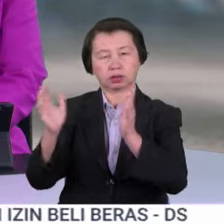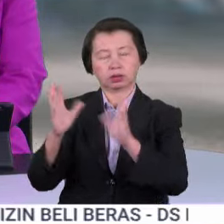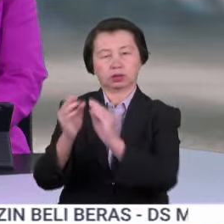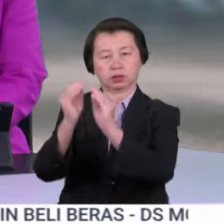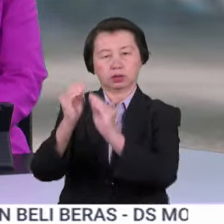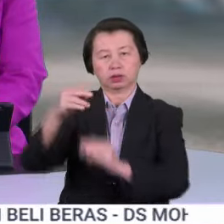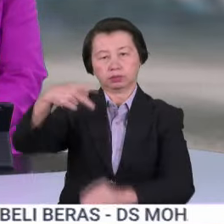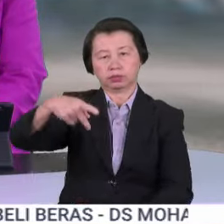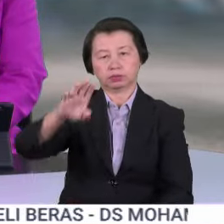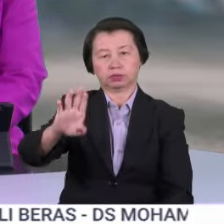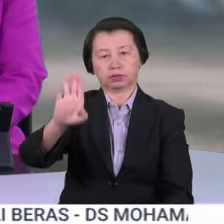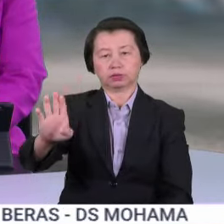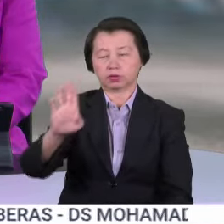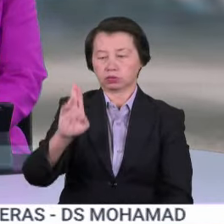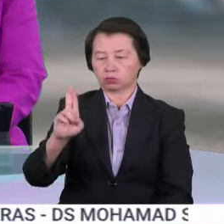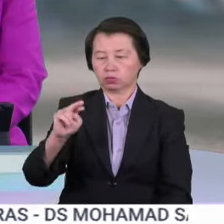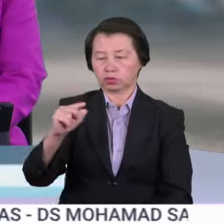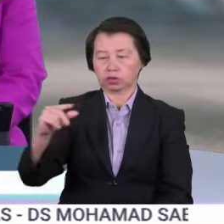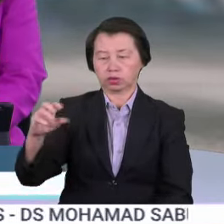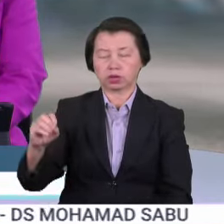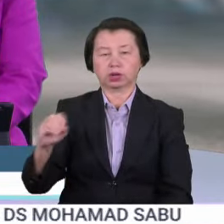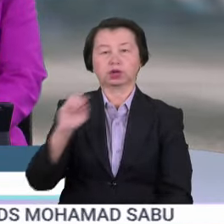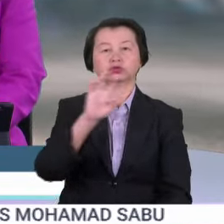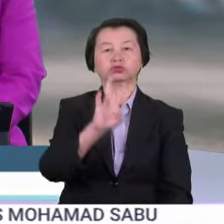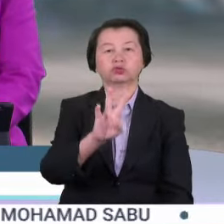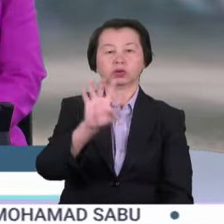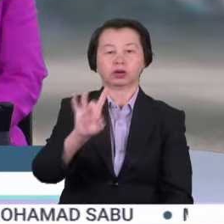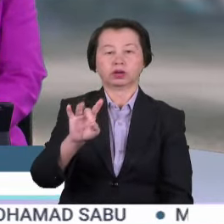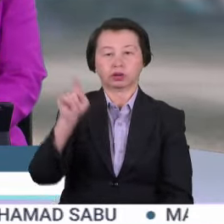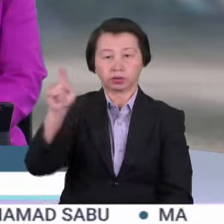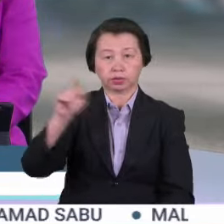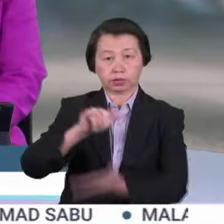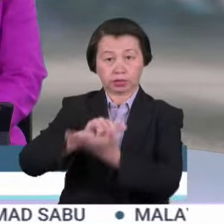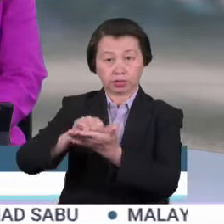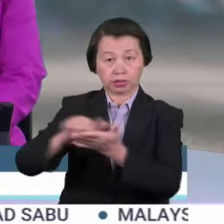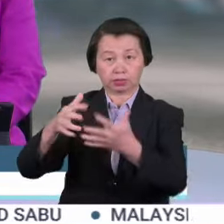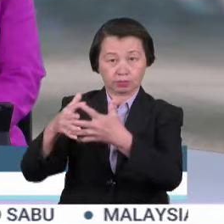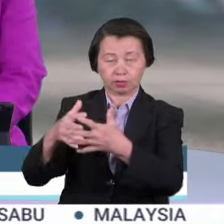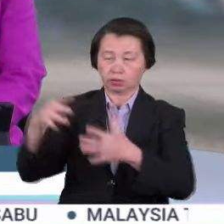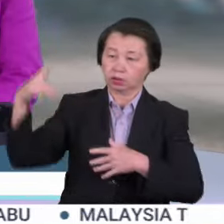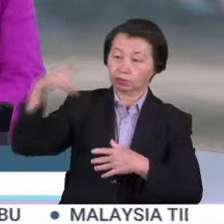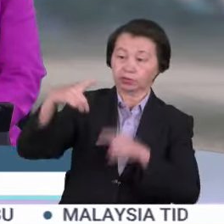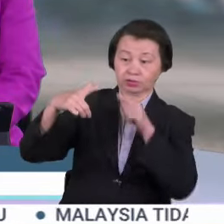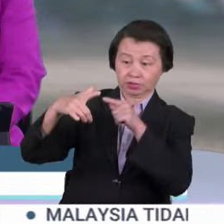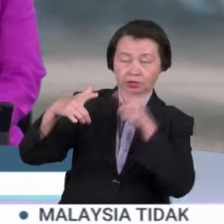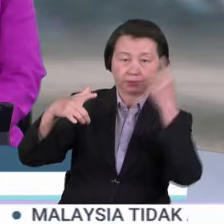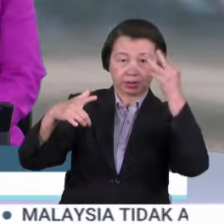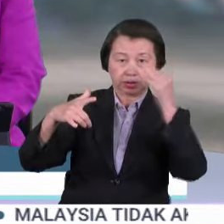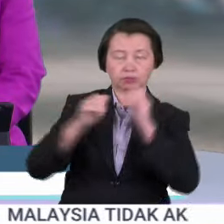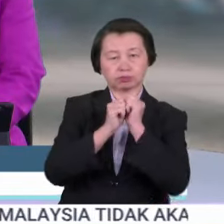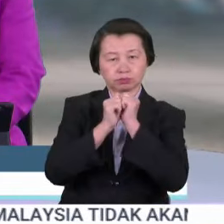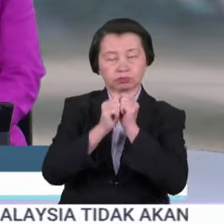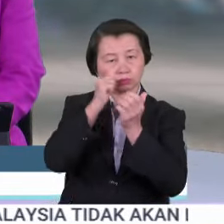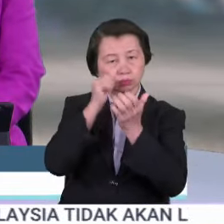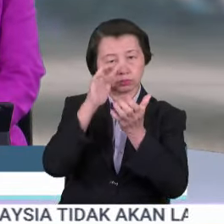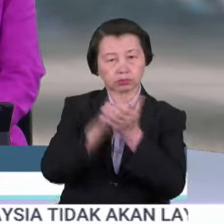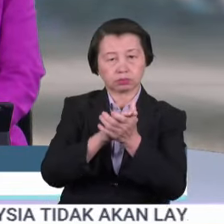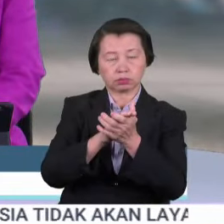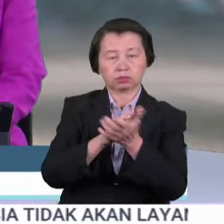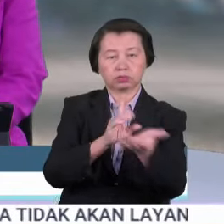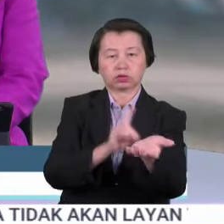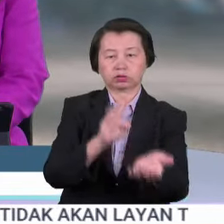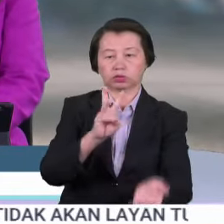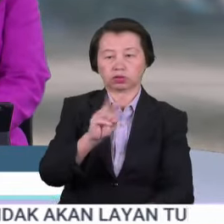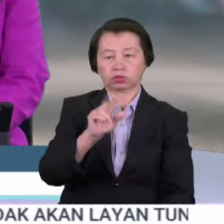Agung Pertubuhan Bangsa Bersatu UNGGA ke-78 di New York. Pesawat membawa Perdana Menteri diiringi isterinya Dato' Sri Dr.